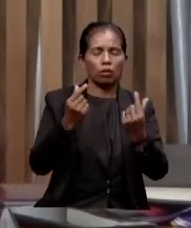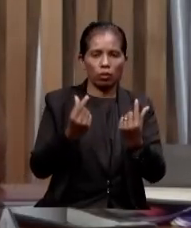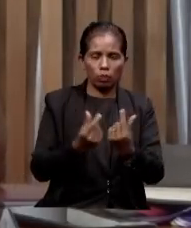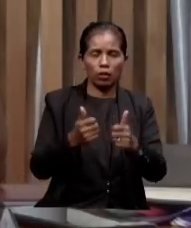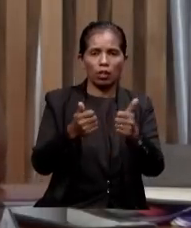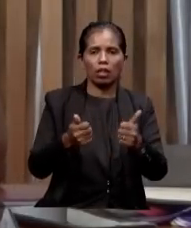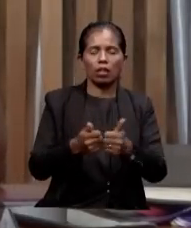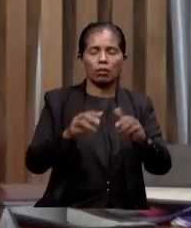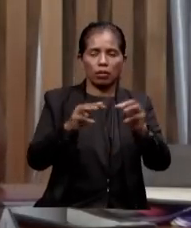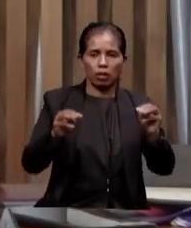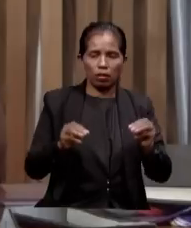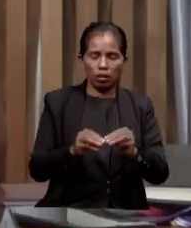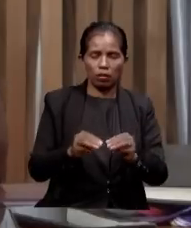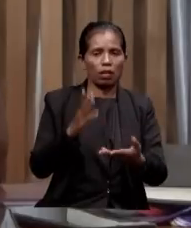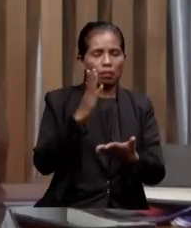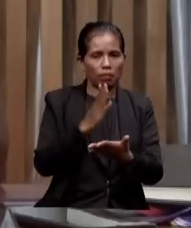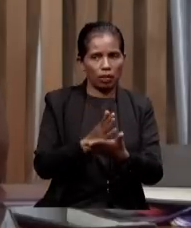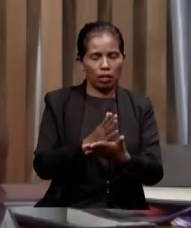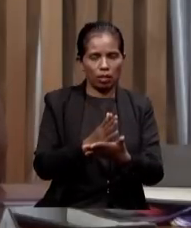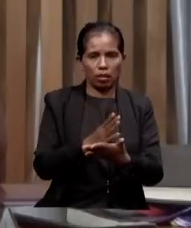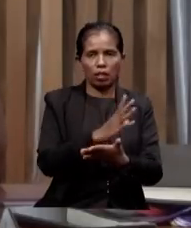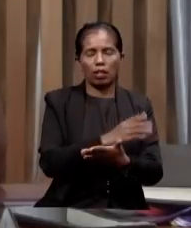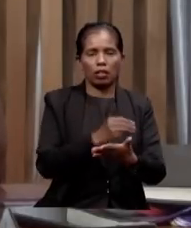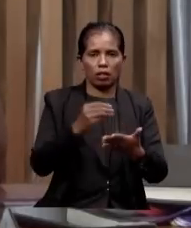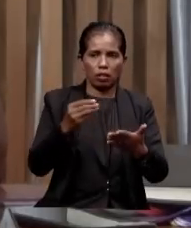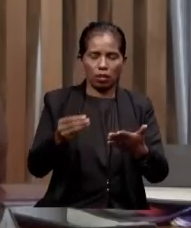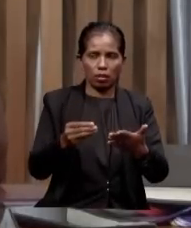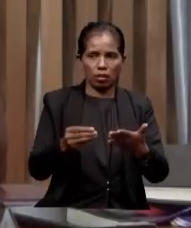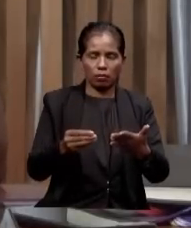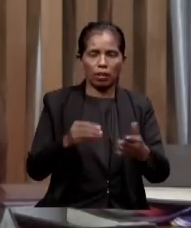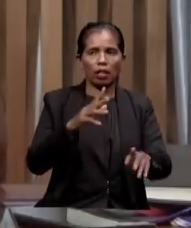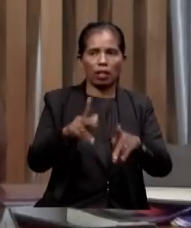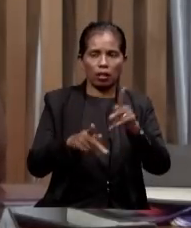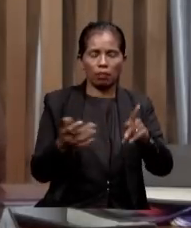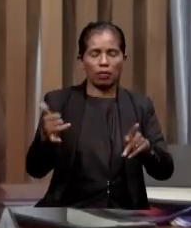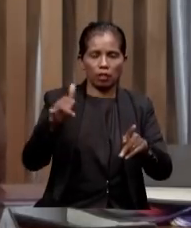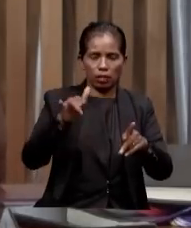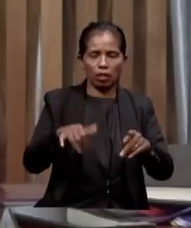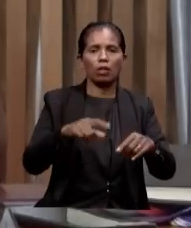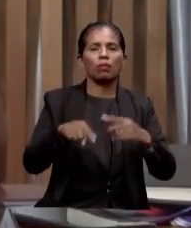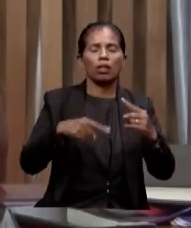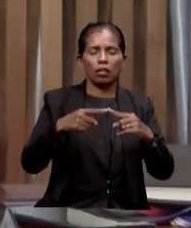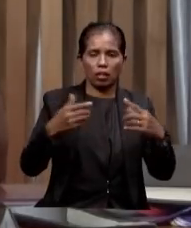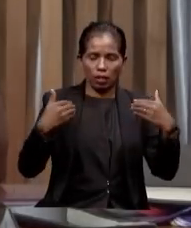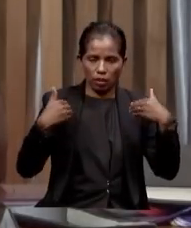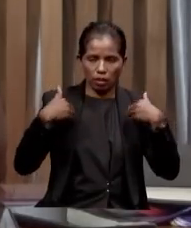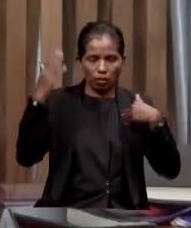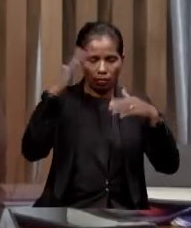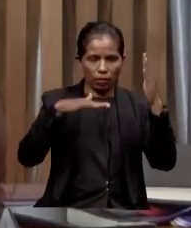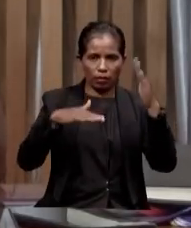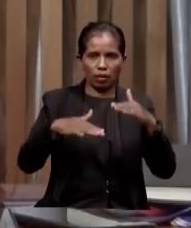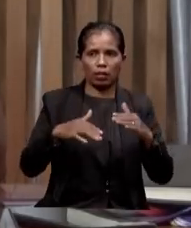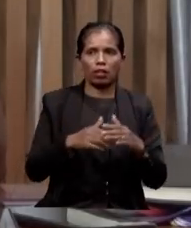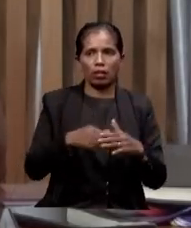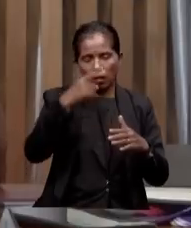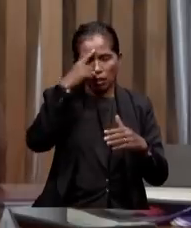none bele halo prevensaun ba iha elementu sira arti masail sirne wain hira musu problema antau